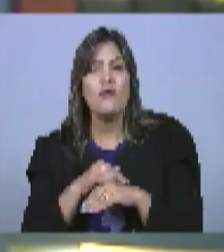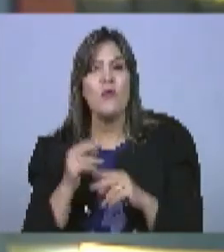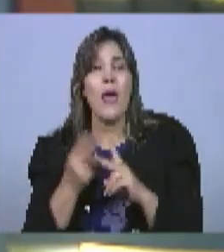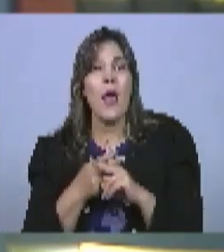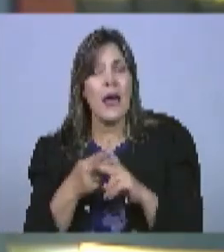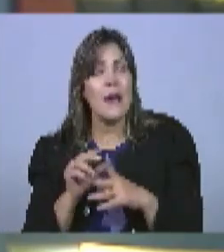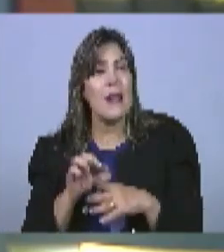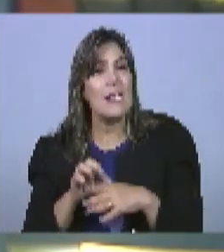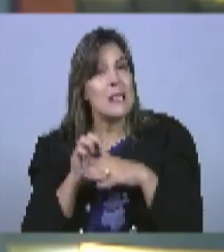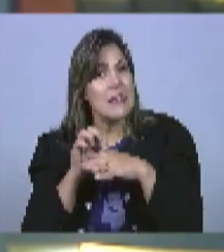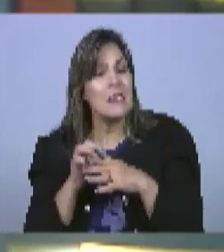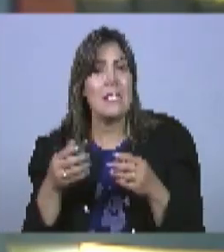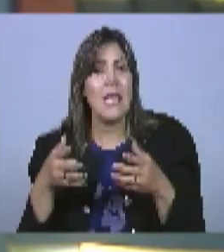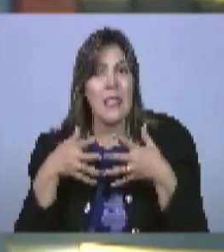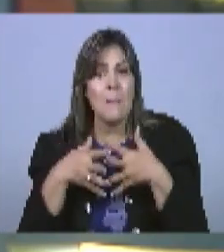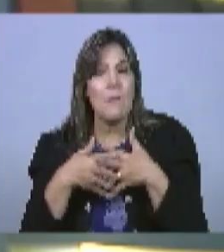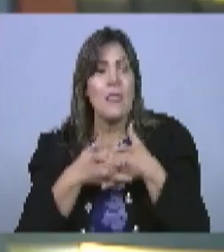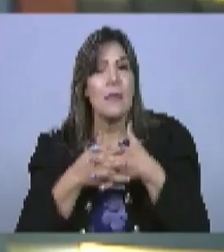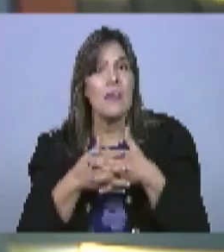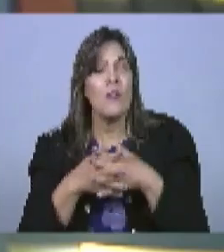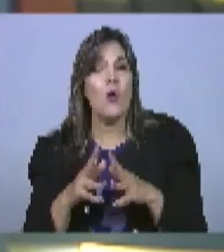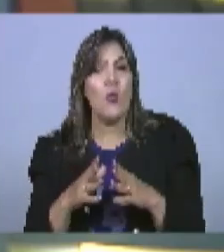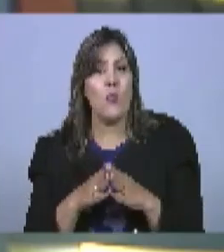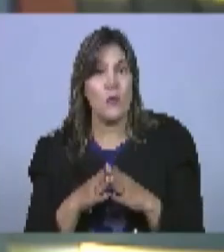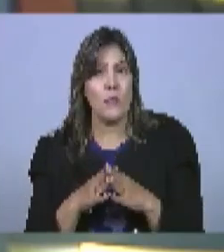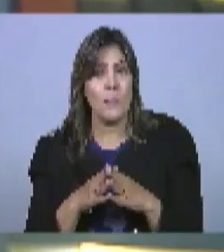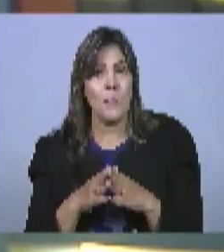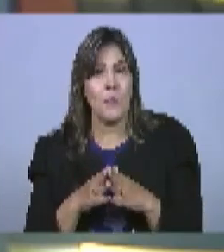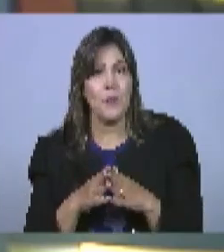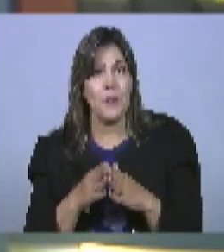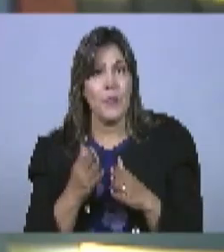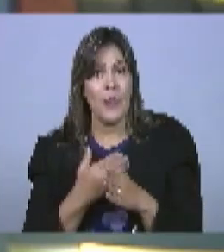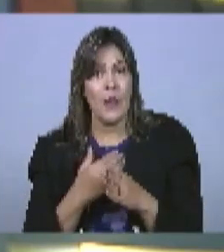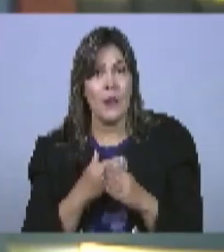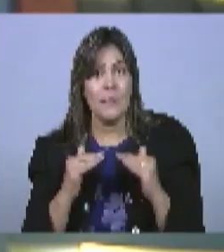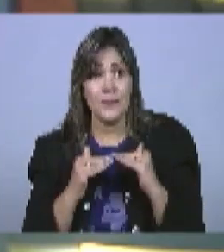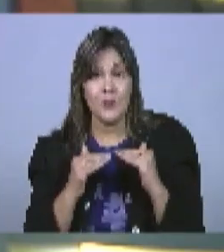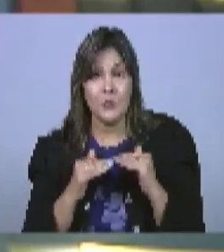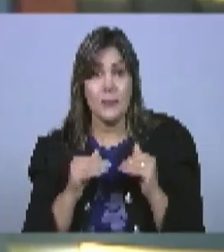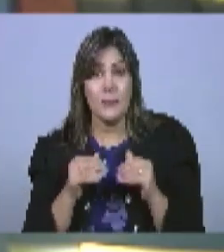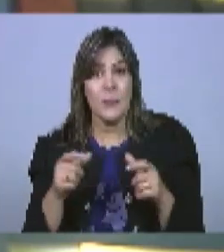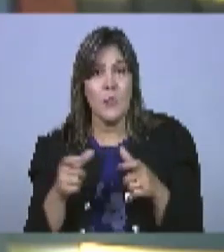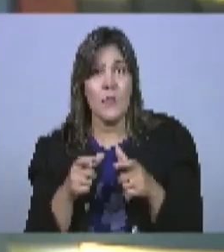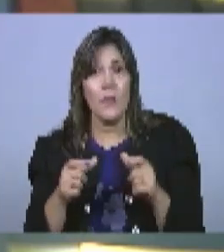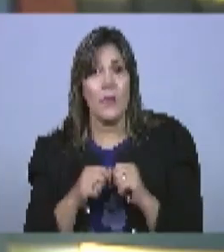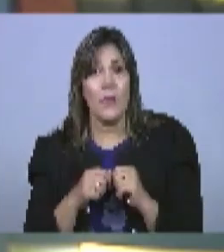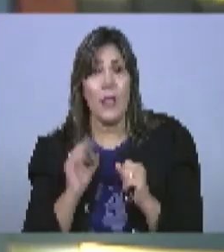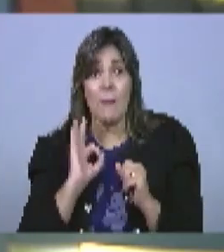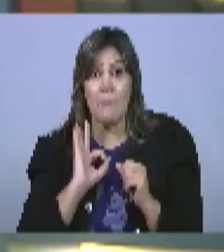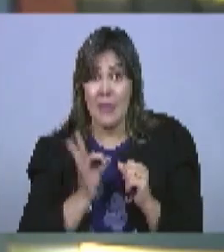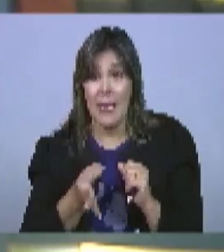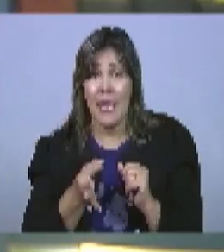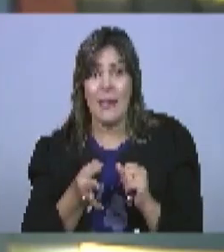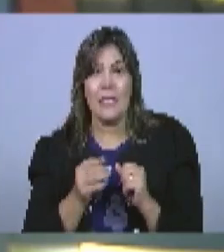بالتضامن وبنزعل الانسانيه عندما تسود المجتمعات بالتاكيد المشهد